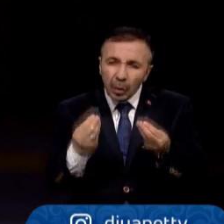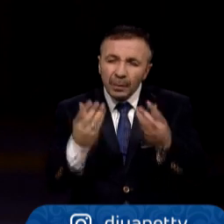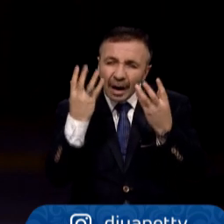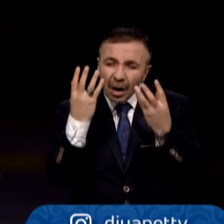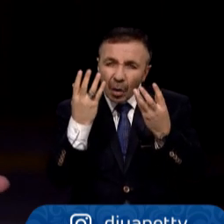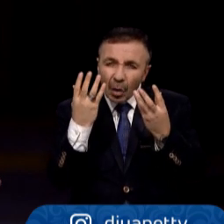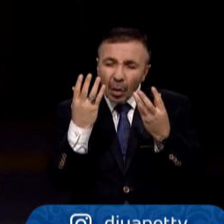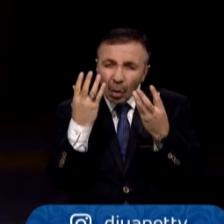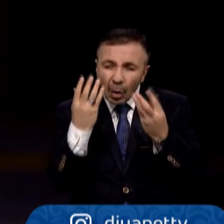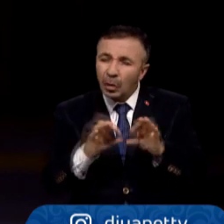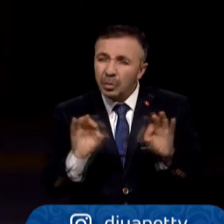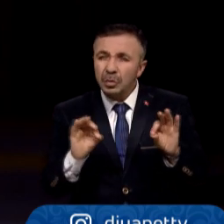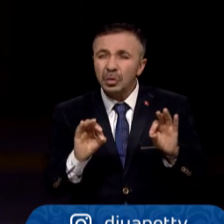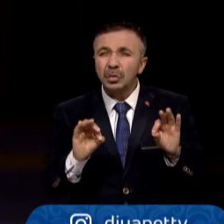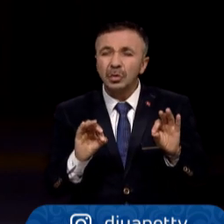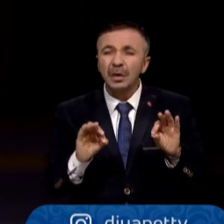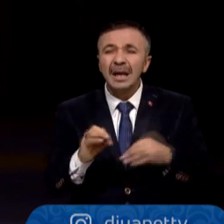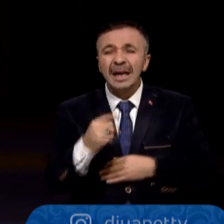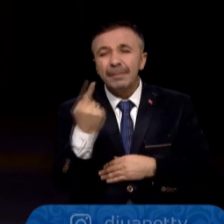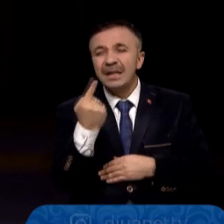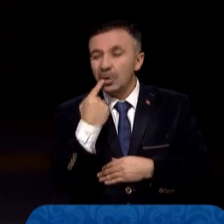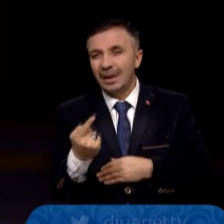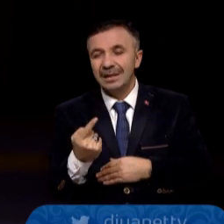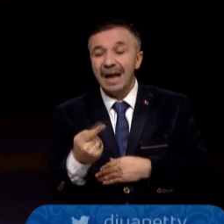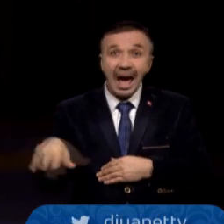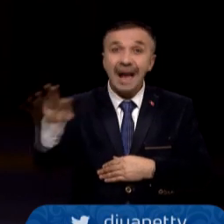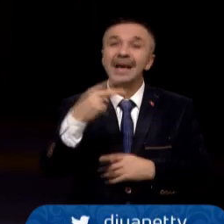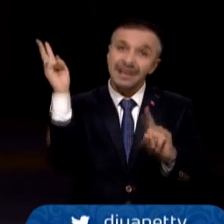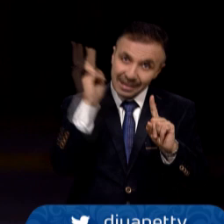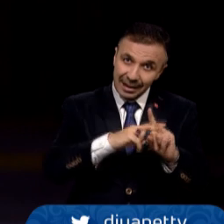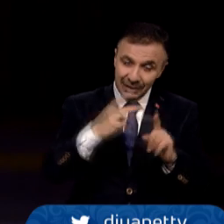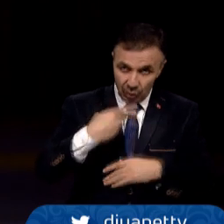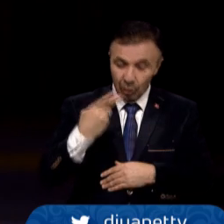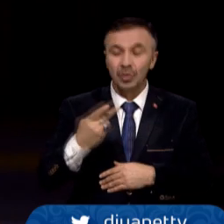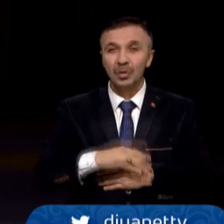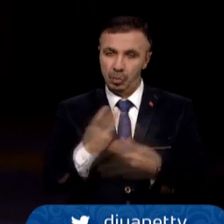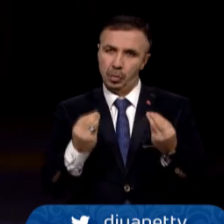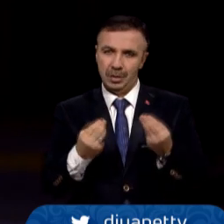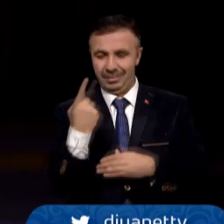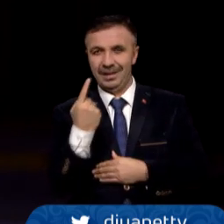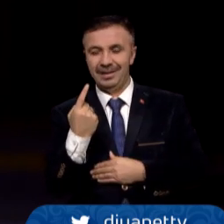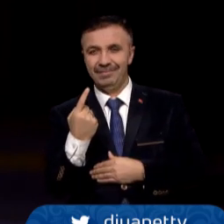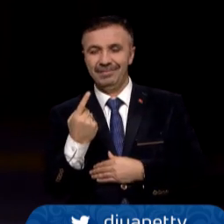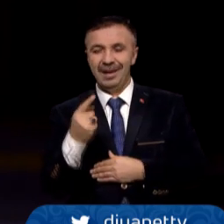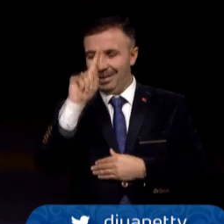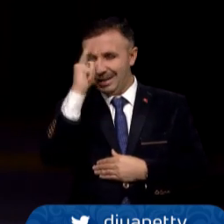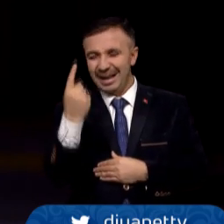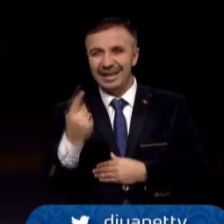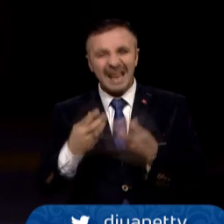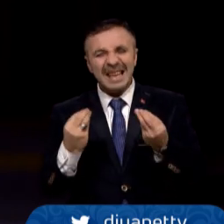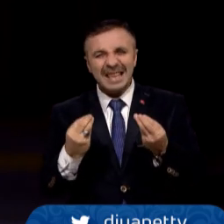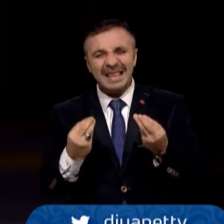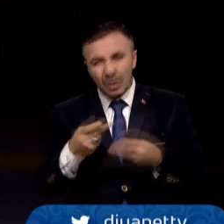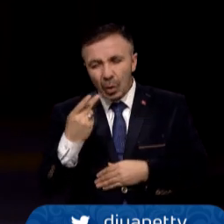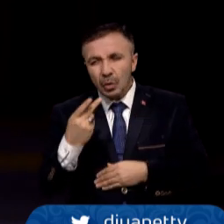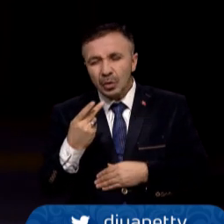lehte ve aleyhte bir şey söylesin herkes katılsın bu güzel bir şey yok yani